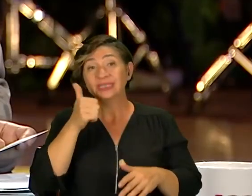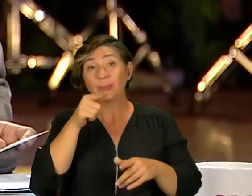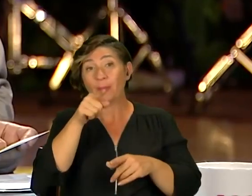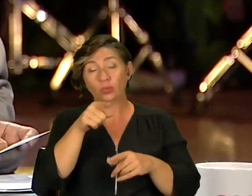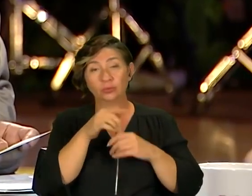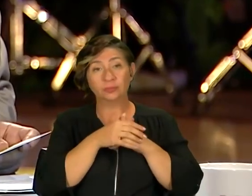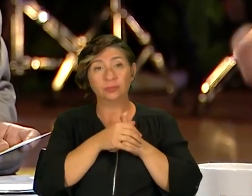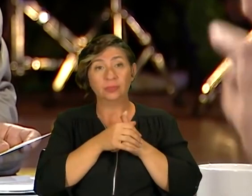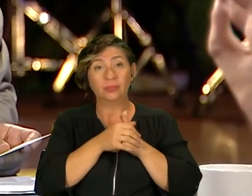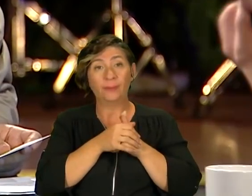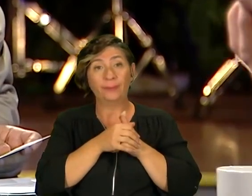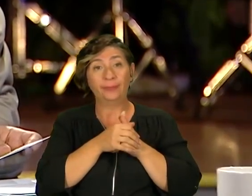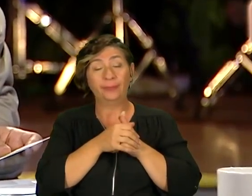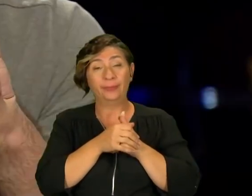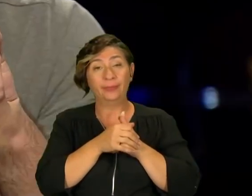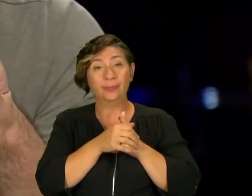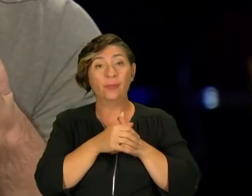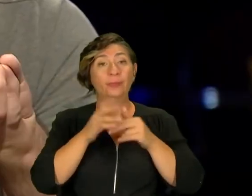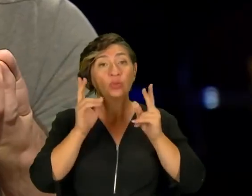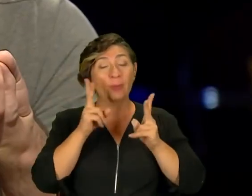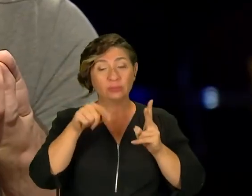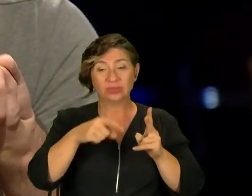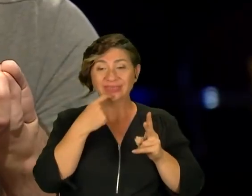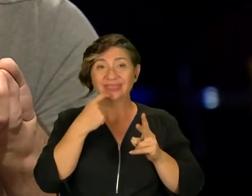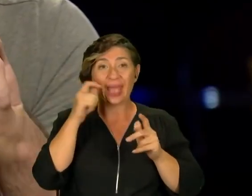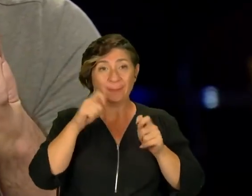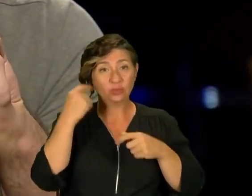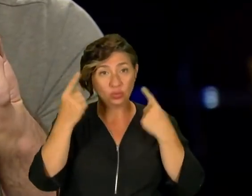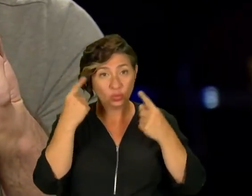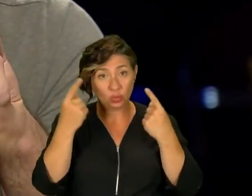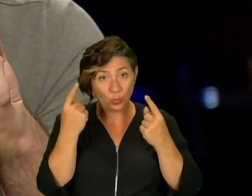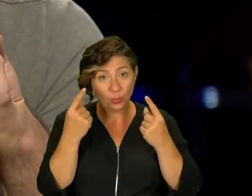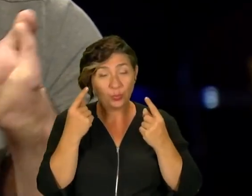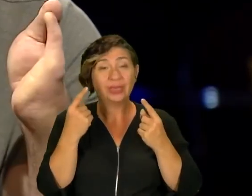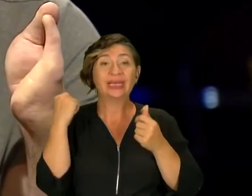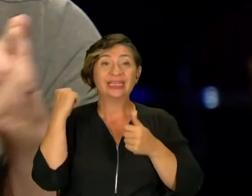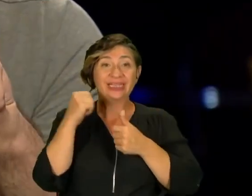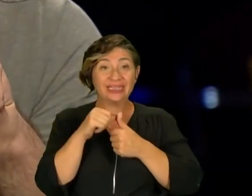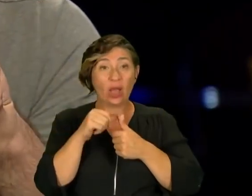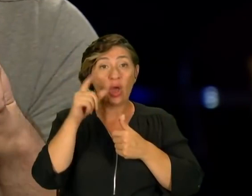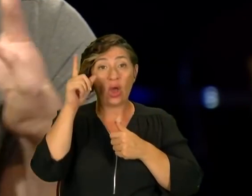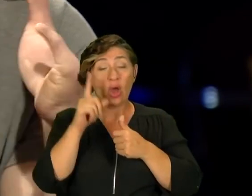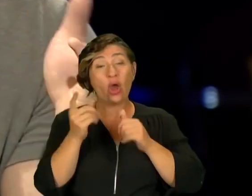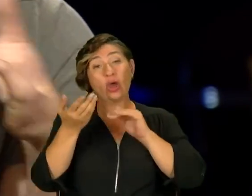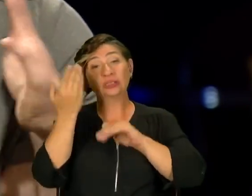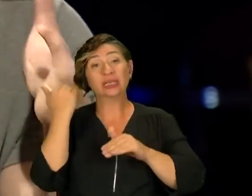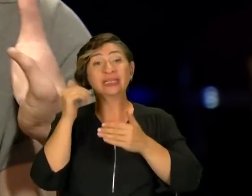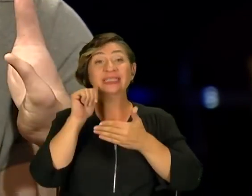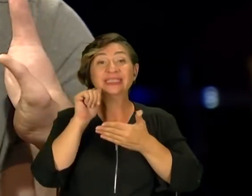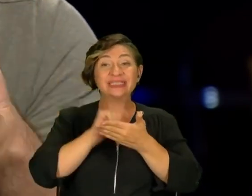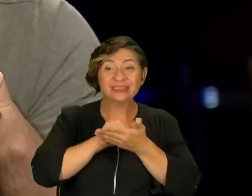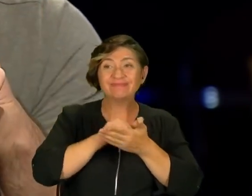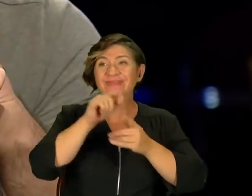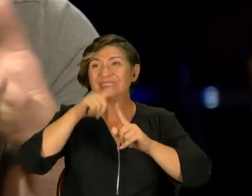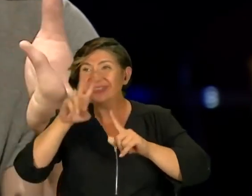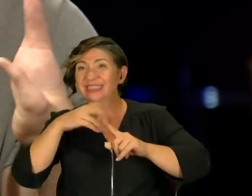bu? Ya şimdi bunu normalde bu sene yapmayı düşünüyordum. Yine aslında önceden medyaya falan çıkmaya